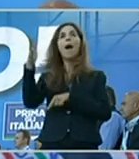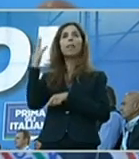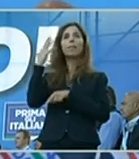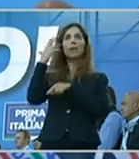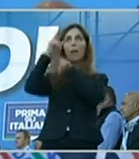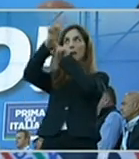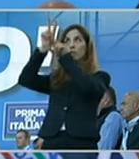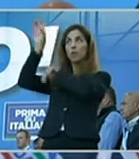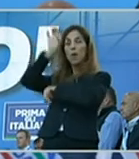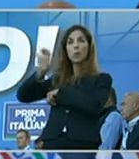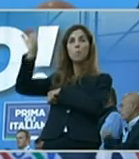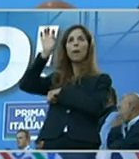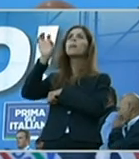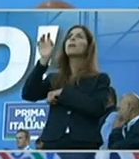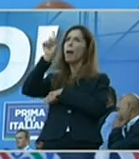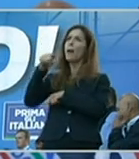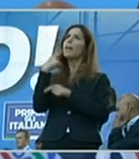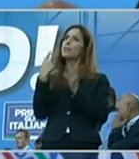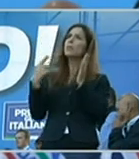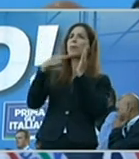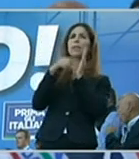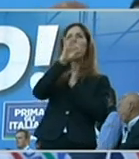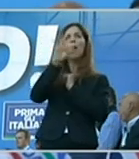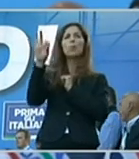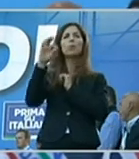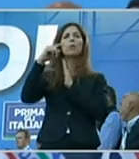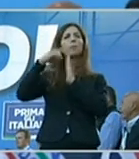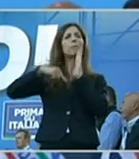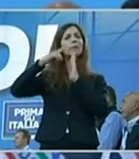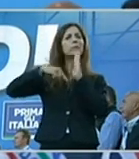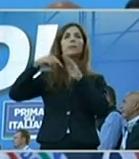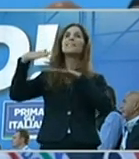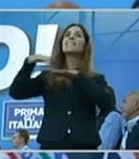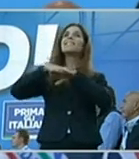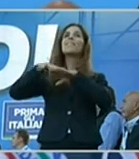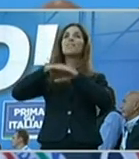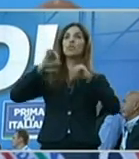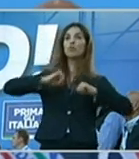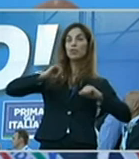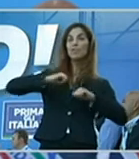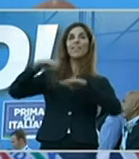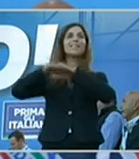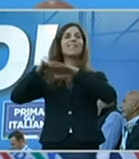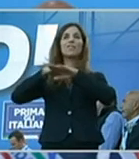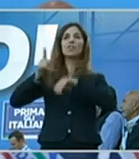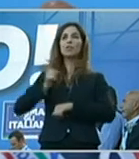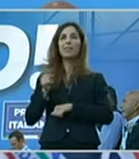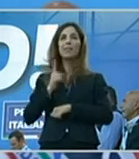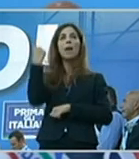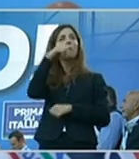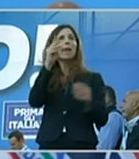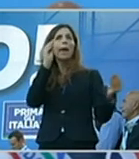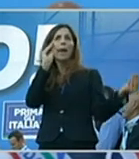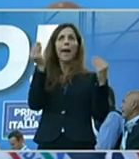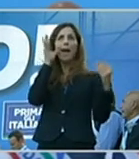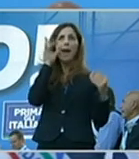europei, reintroducendo alcuni mesi servizio civile, servizio militare per le nostre ragazze e i